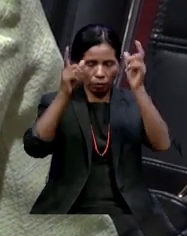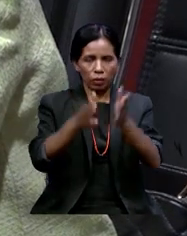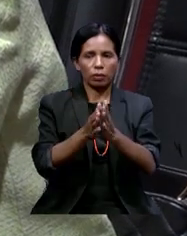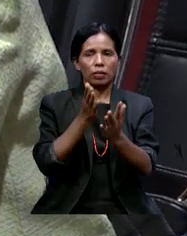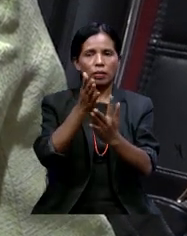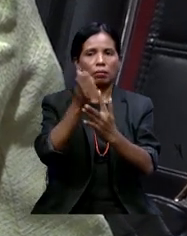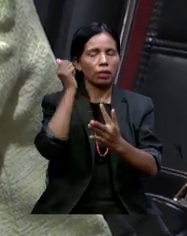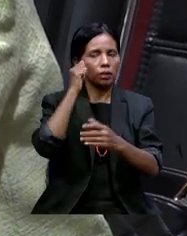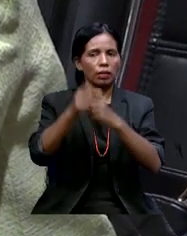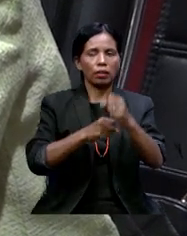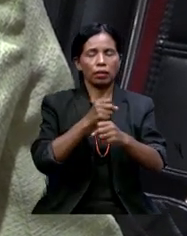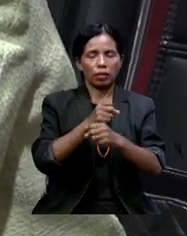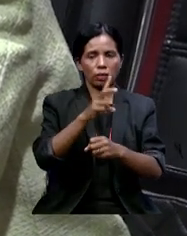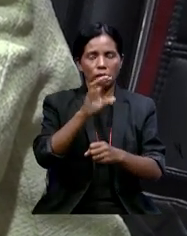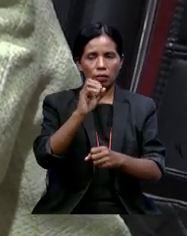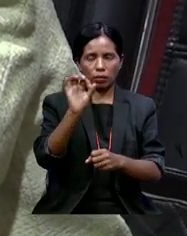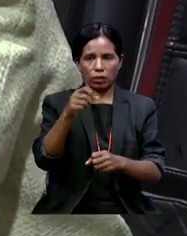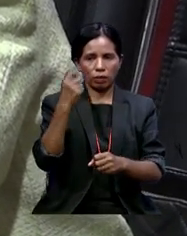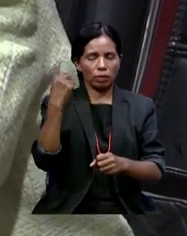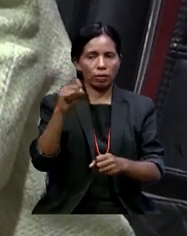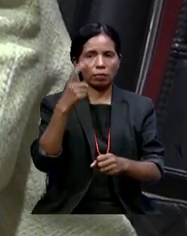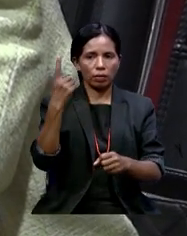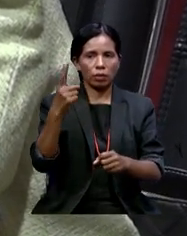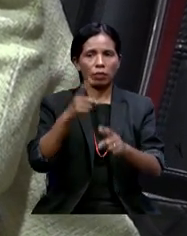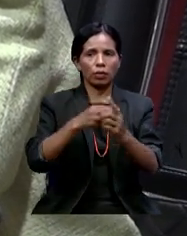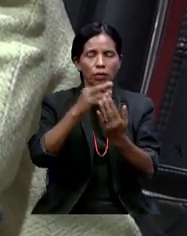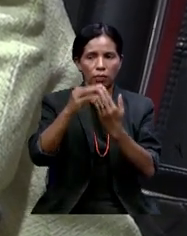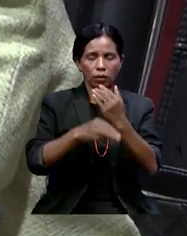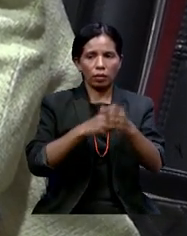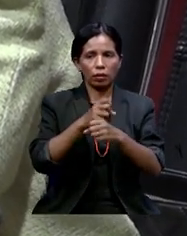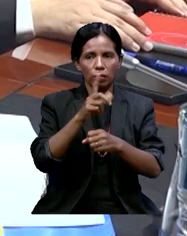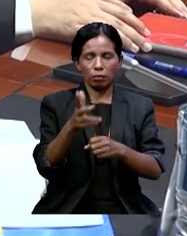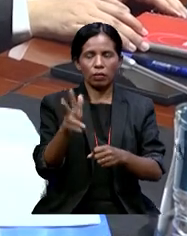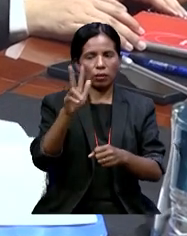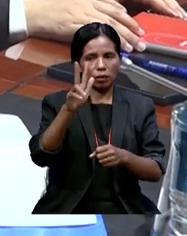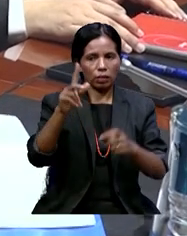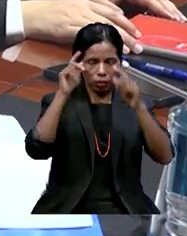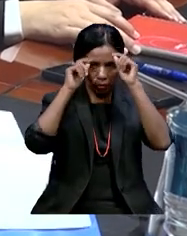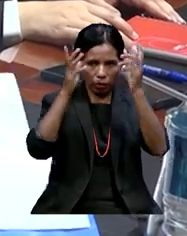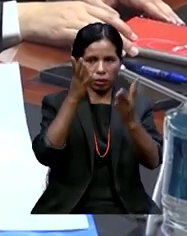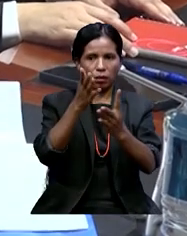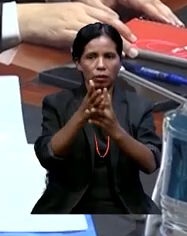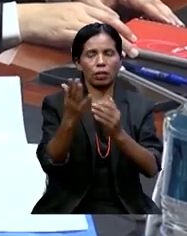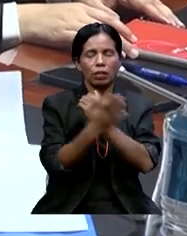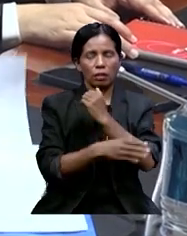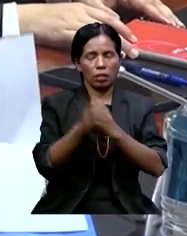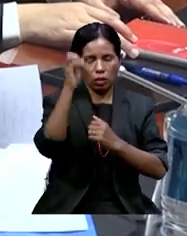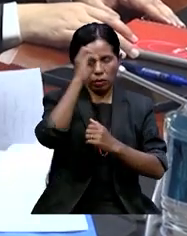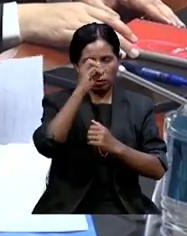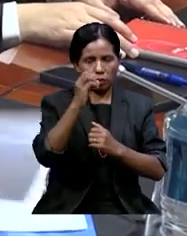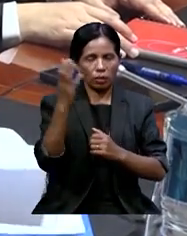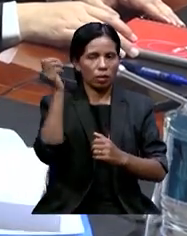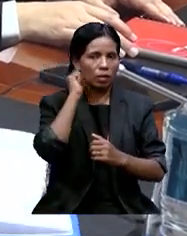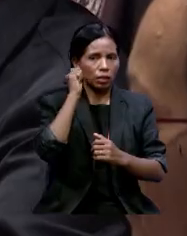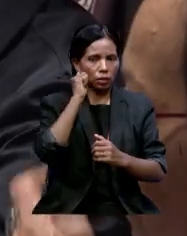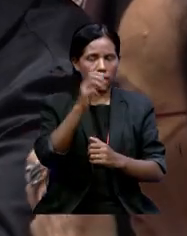ASEAN iha tinang riurosan resingida. No iha fulan mayu tinang riuroran resintolu, Timor-Leste sai nudar pais observador iha simeira ASEAN badala